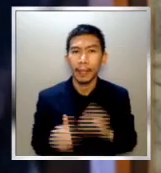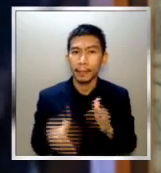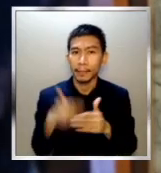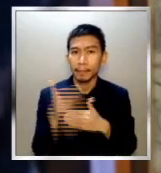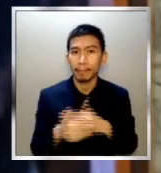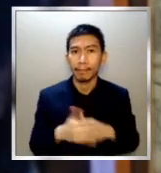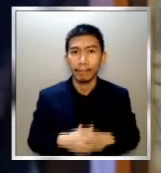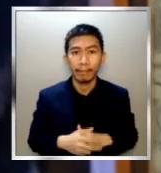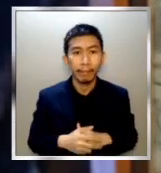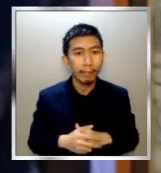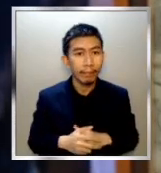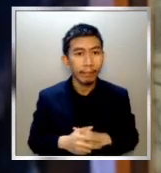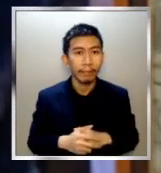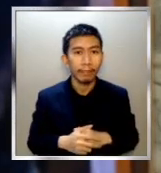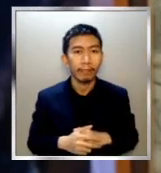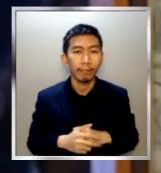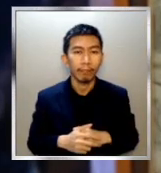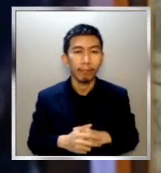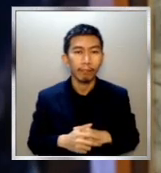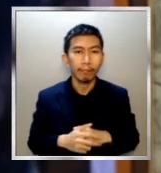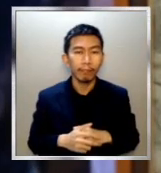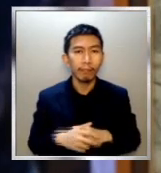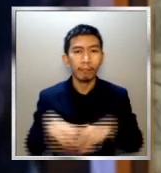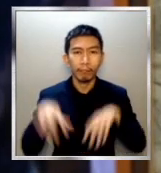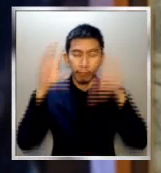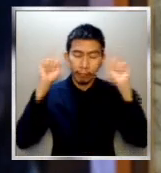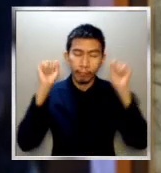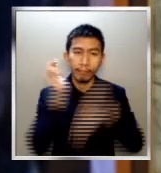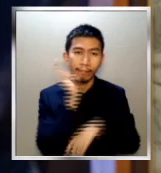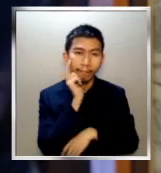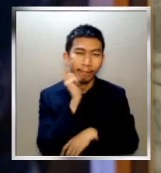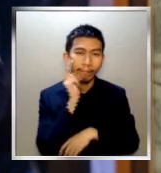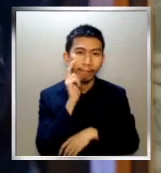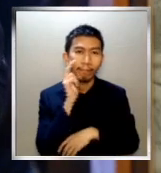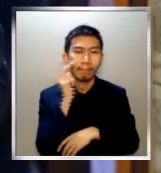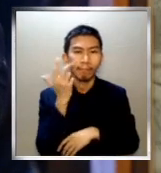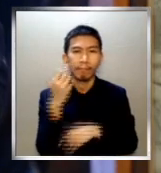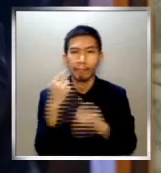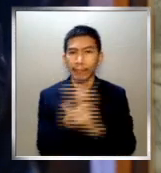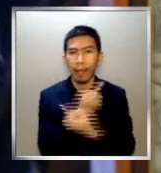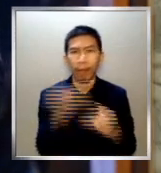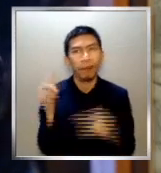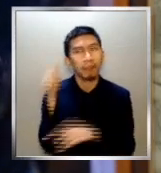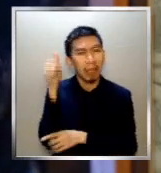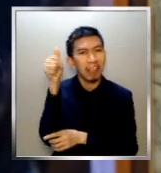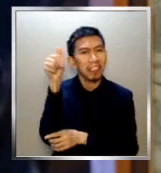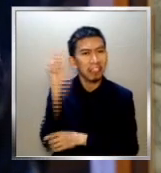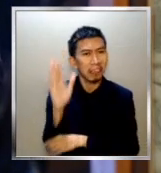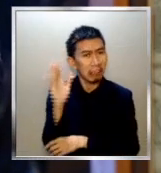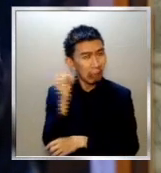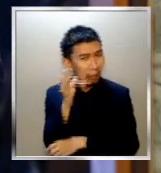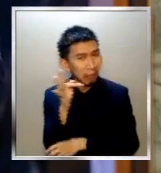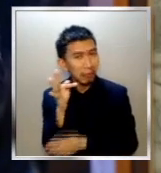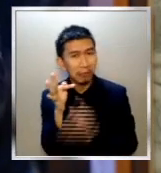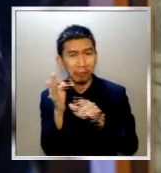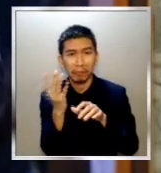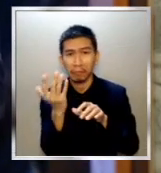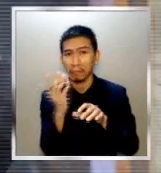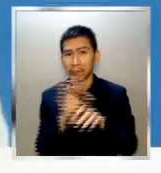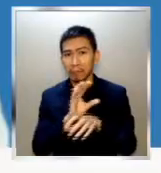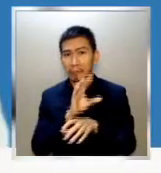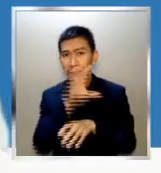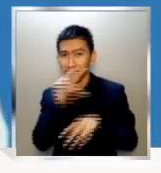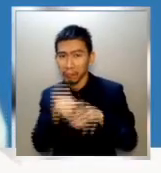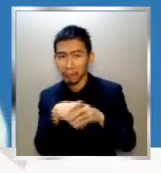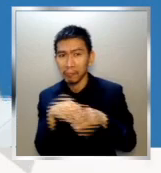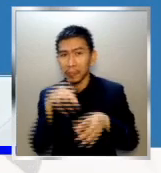Ipinagpapa sa Diyos na lang daw ni Pangulong Duterte ang posibilidad ng kanyang pagtakbo sa pagka-vice-presidente sa eleksyon 2022. Yan ang